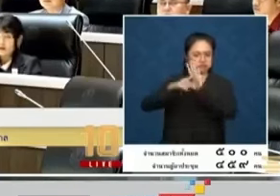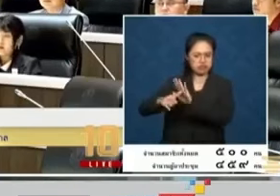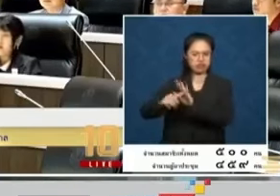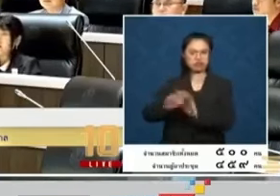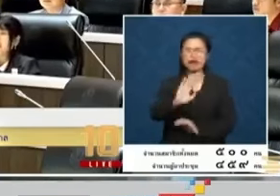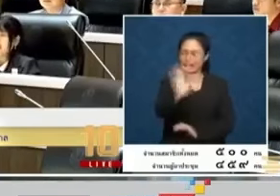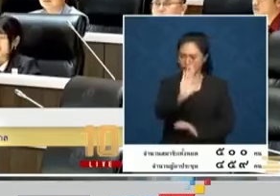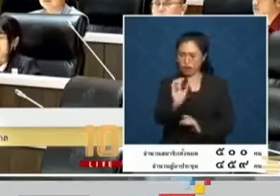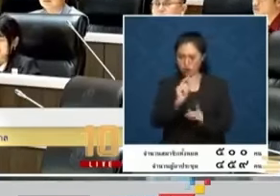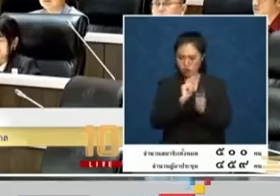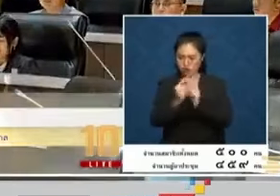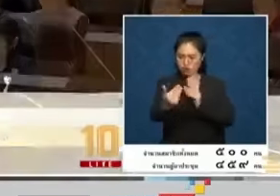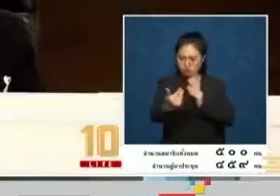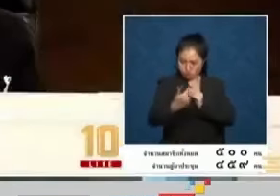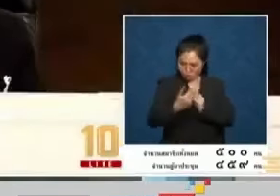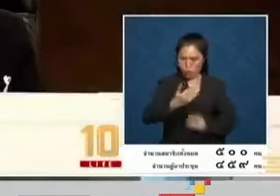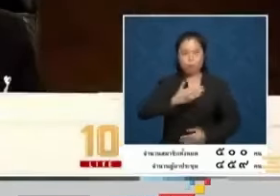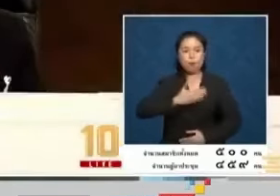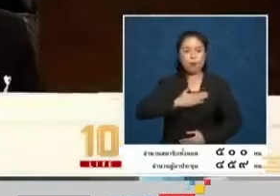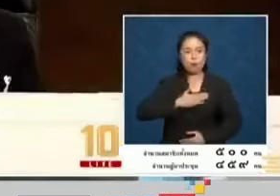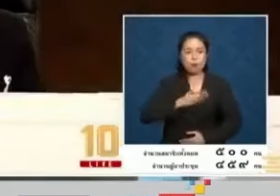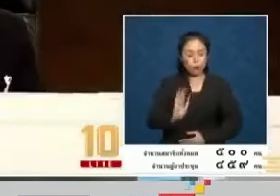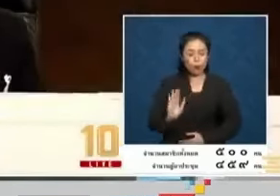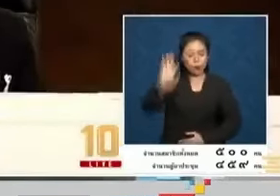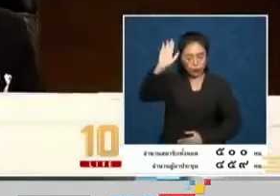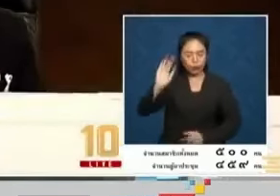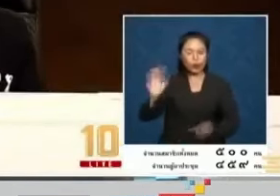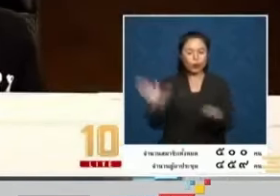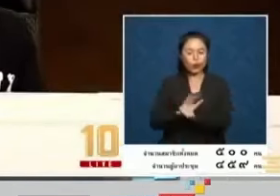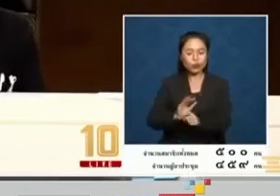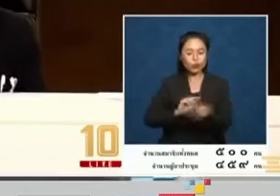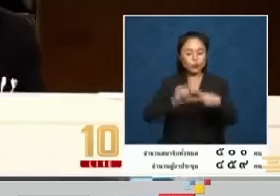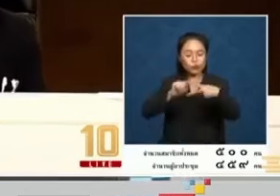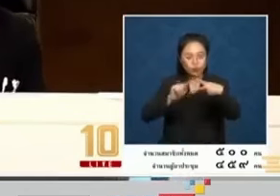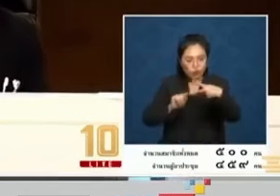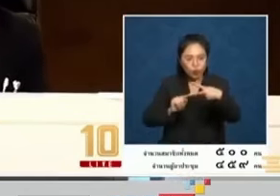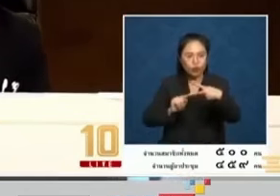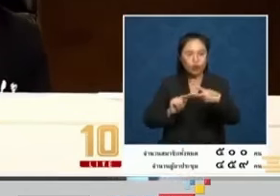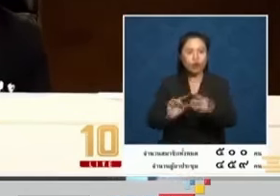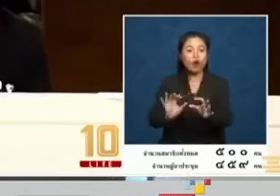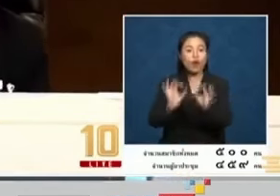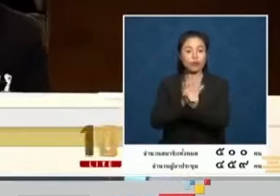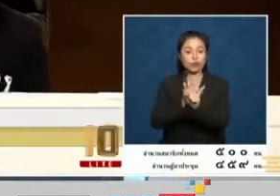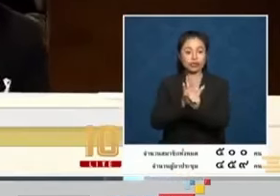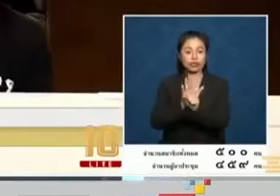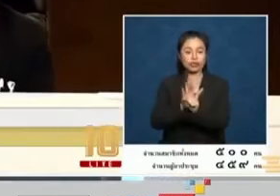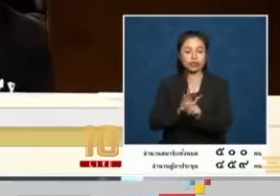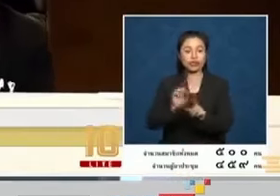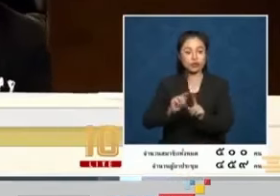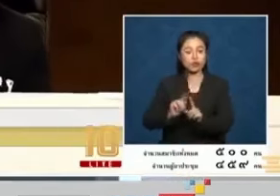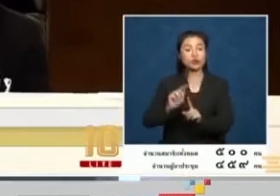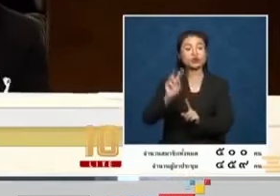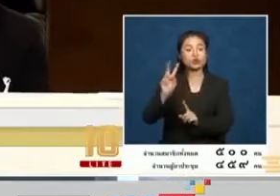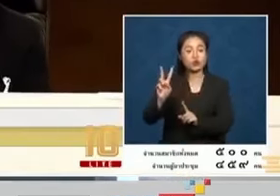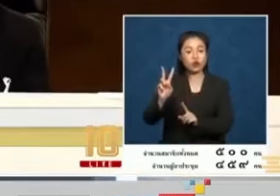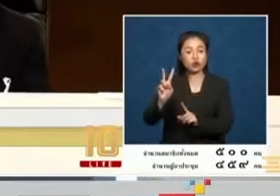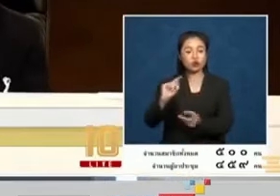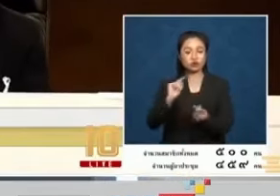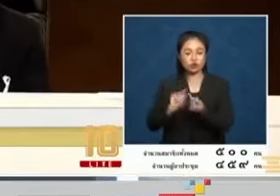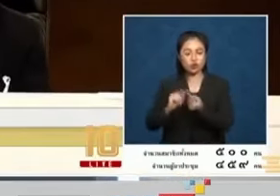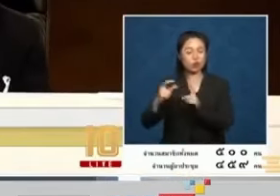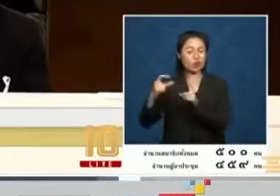าสสอนุทินชาญวิรุฬซึ่งชื่อเล่นชื่อหนูนะนั่งอยู่ในที่ประชุมด้วยนั่งอยู่ด้านหลังของครูม